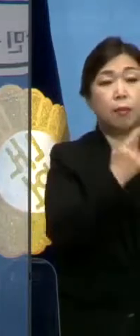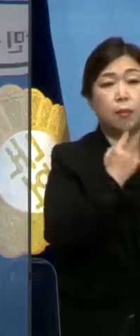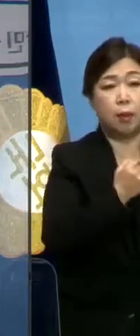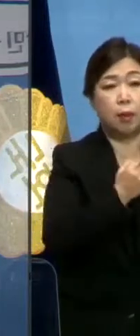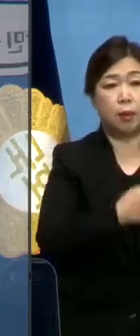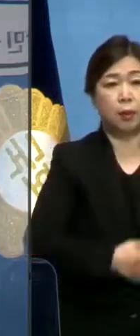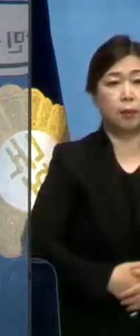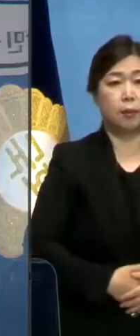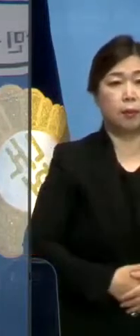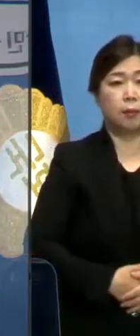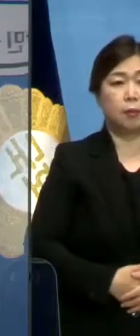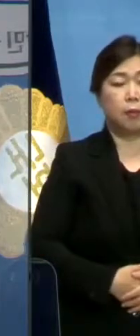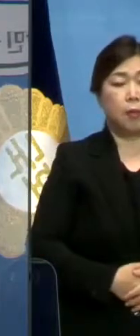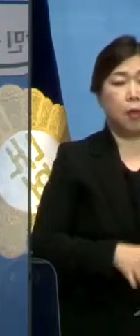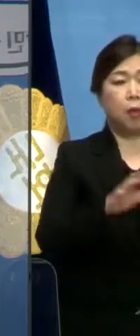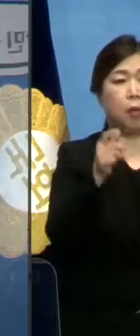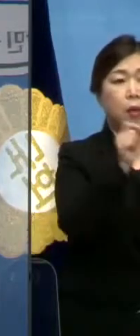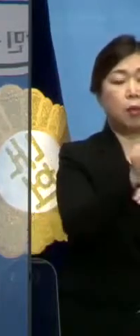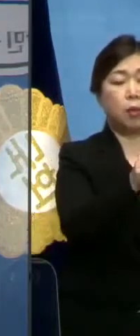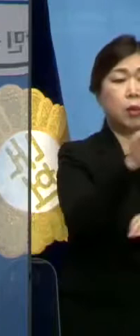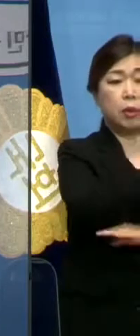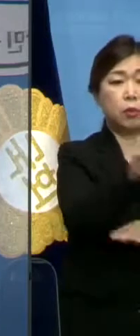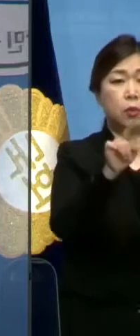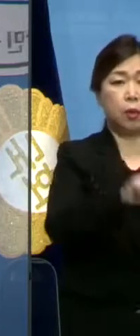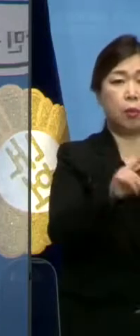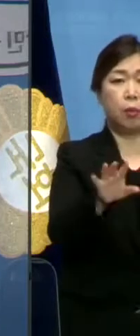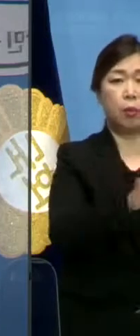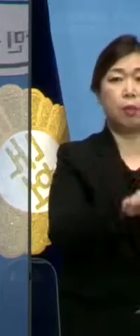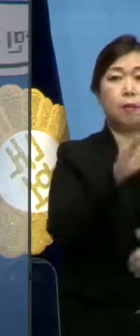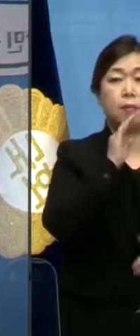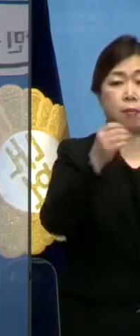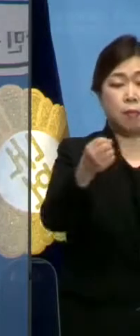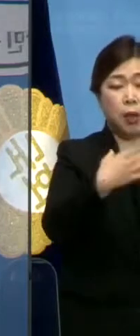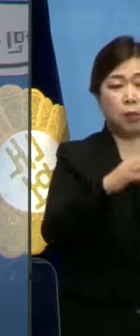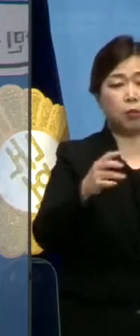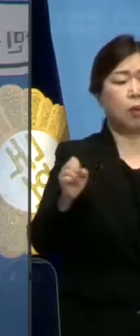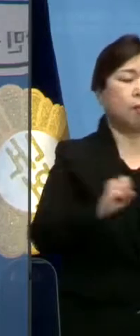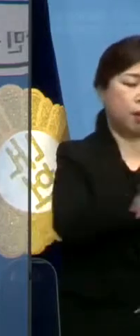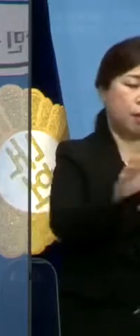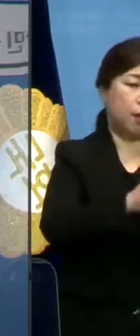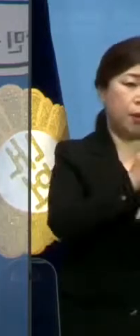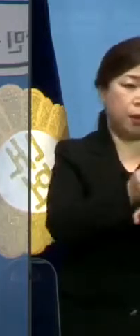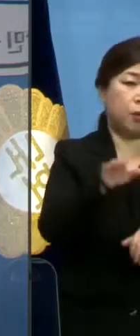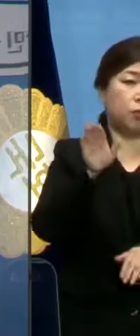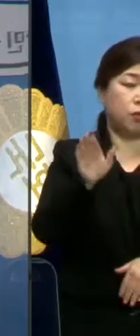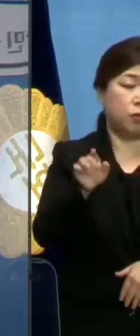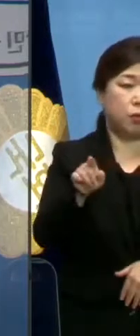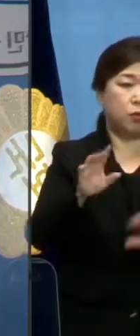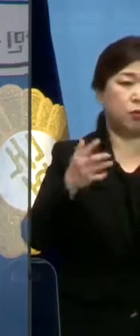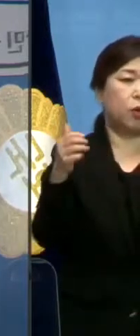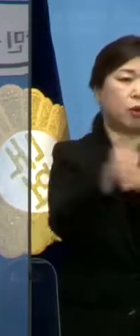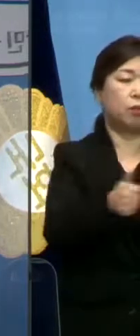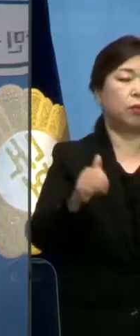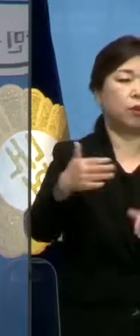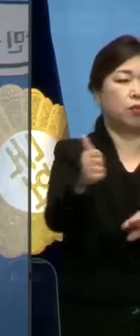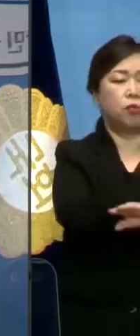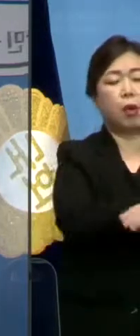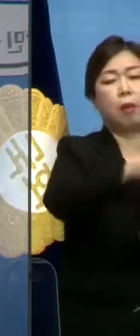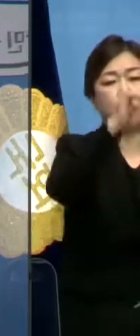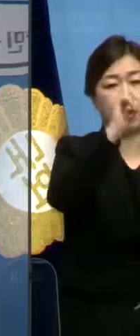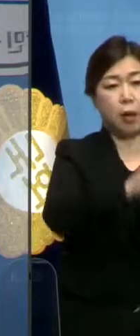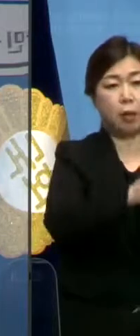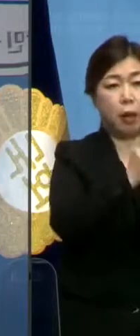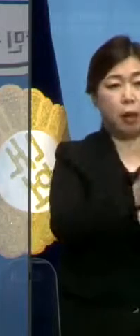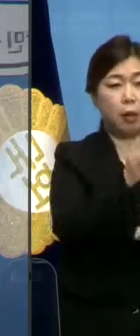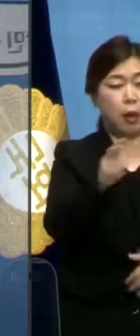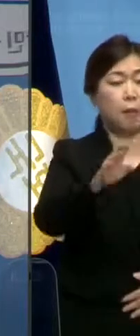것입니다. 국회 사무처 기준대로라면 응당 국회를 난장판으로 만드는 국회의원들부터 출입 제한 조치를